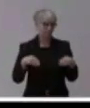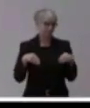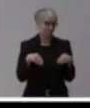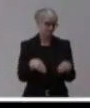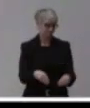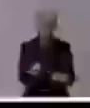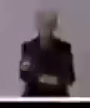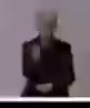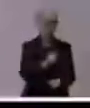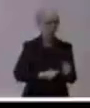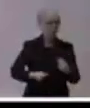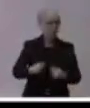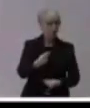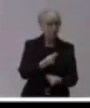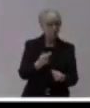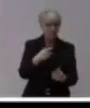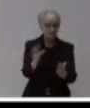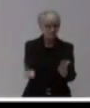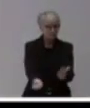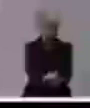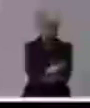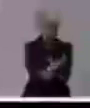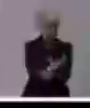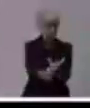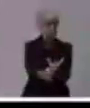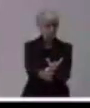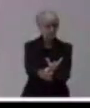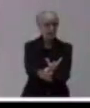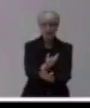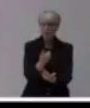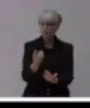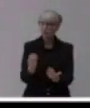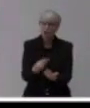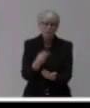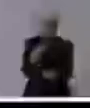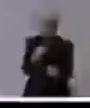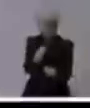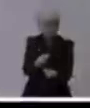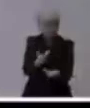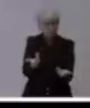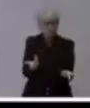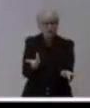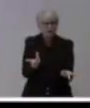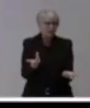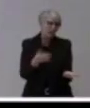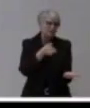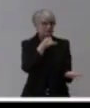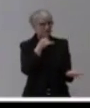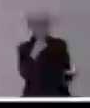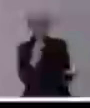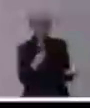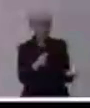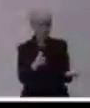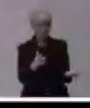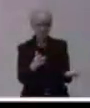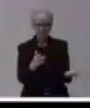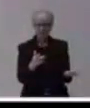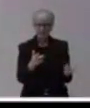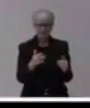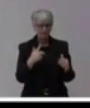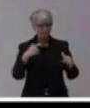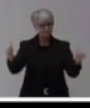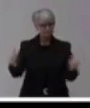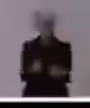Il progetto che abbiamo sviluppato è un progetto che è nato anche, condotto da noi con i tre